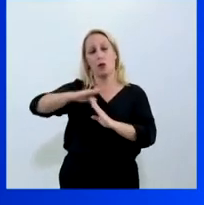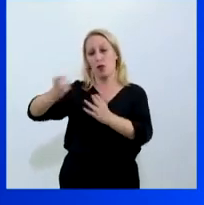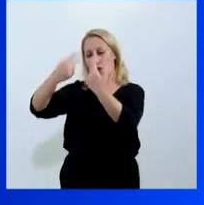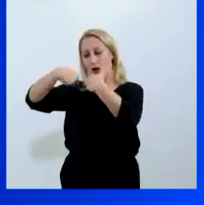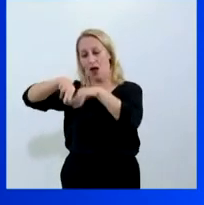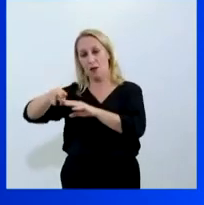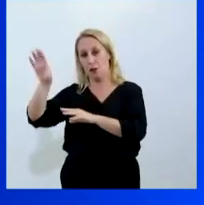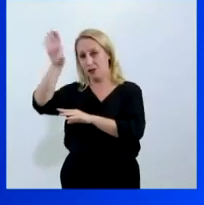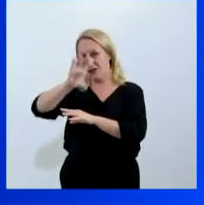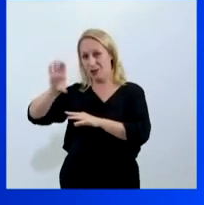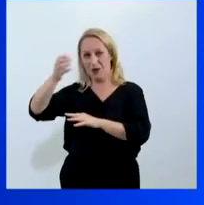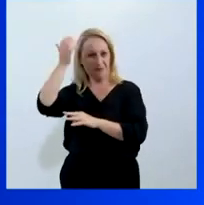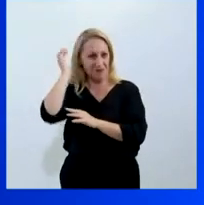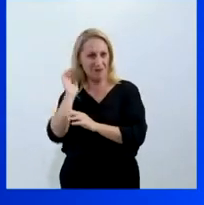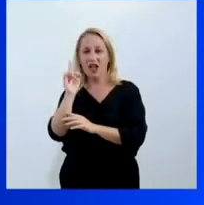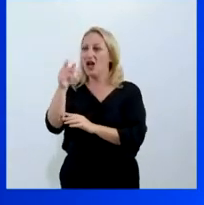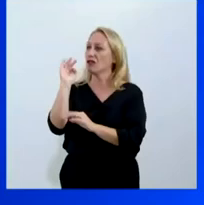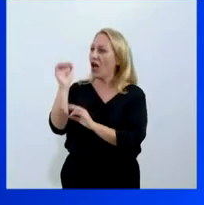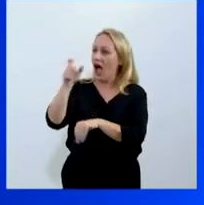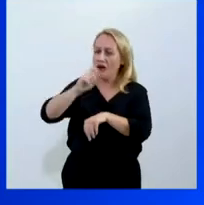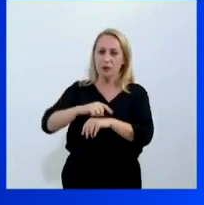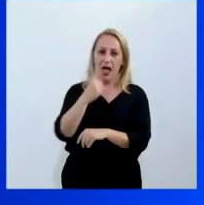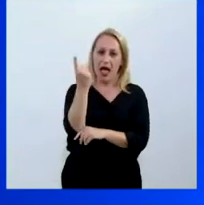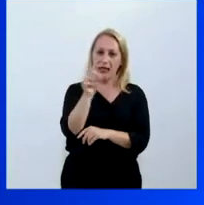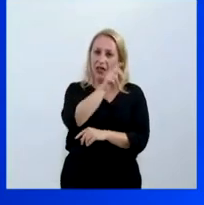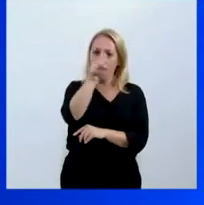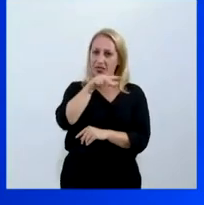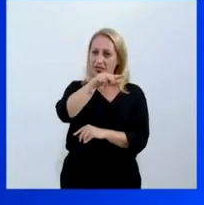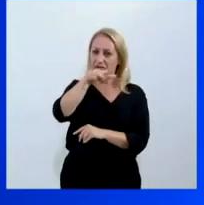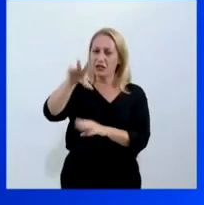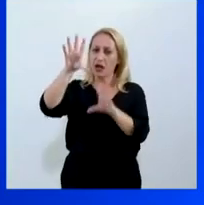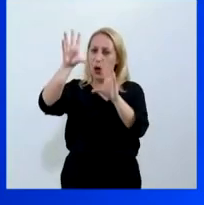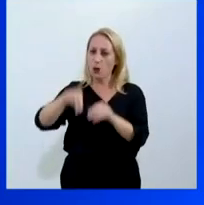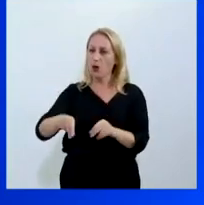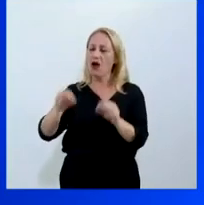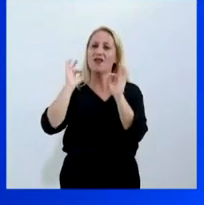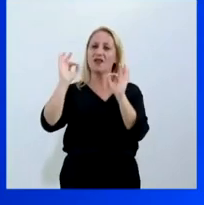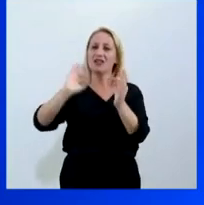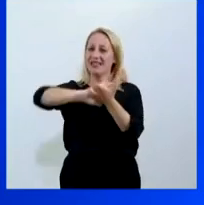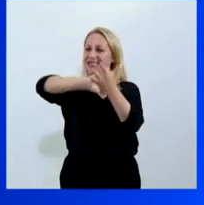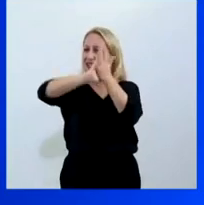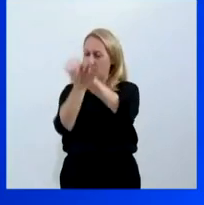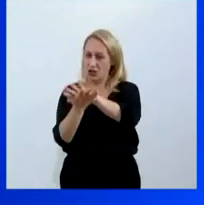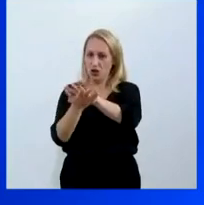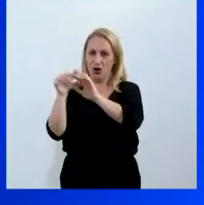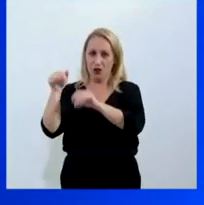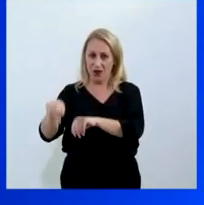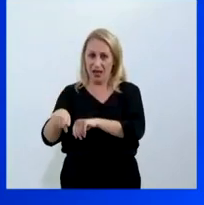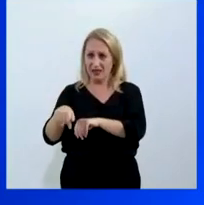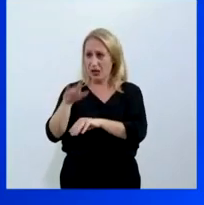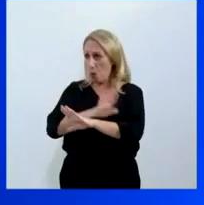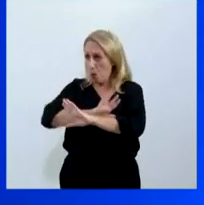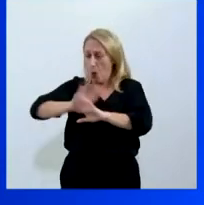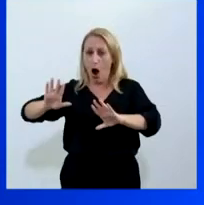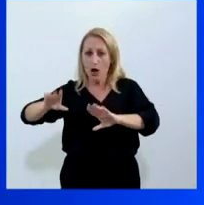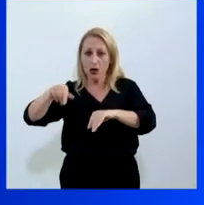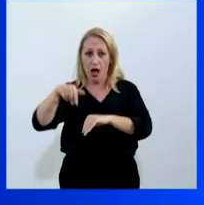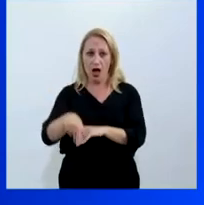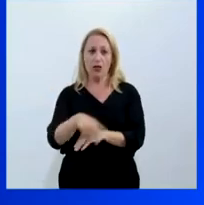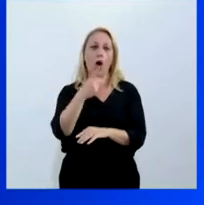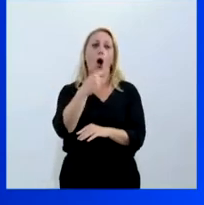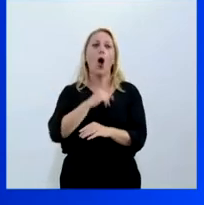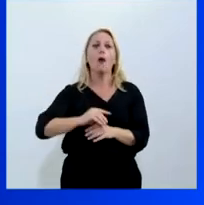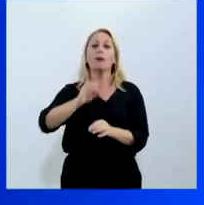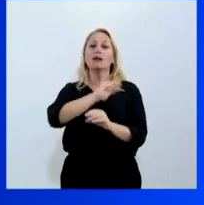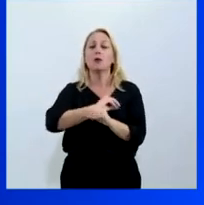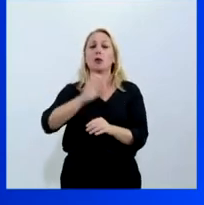Ένωση να διαθέτουμε κάτι παραπάνω από ένα δις για υποστήριξη φυσικών καταστροφών, όταν διαθέτουμε 3 εκατομμύρια για το πώς θα μειώσουμε τις εκπομπές